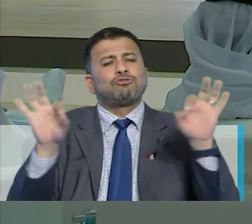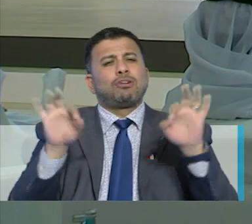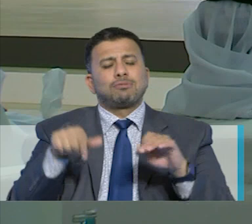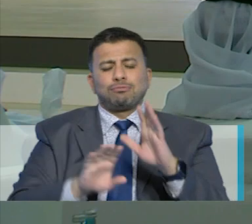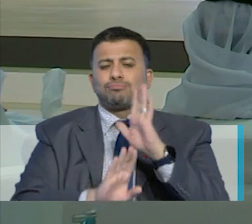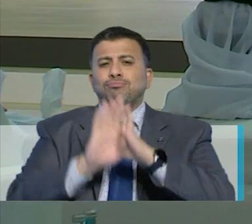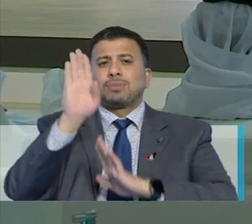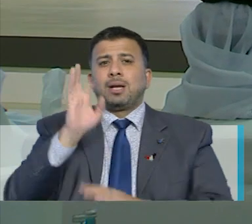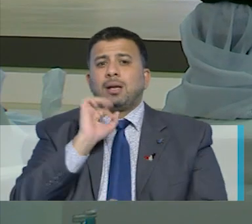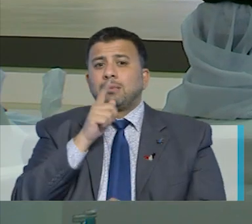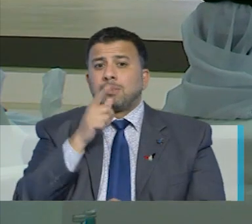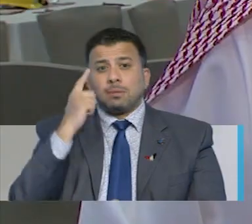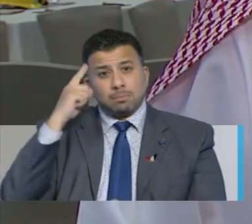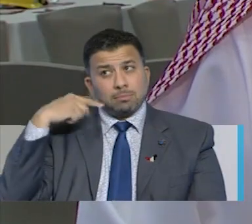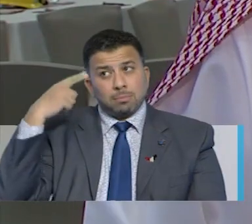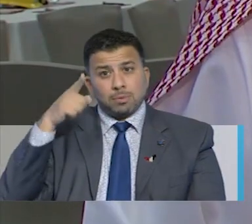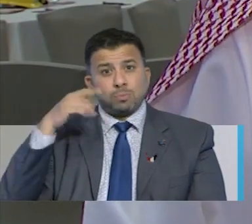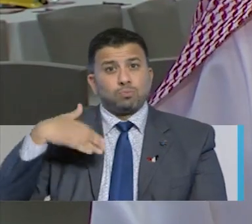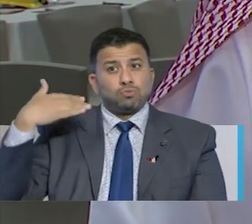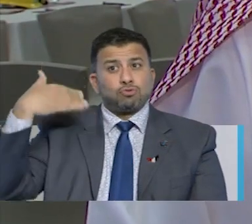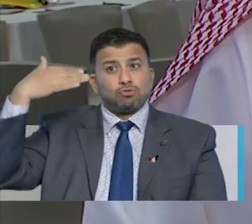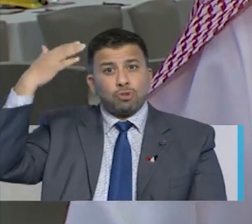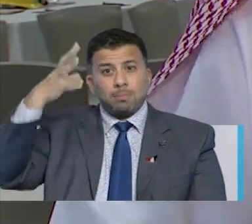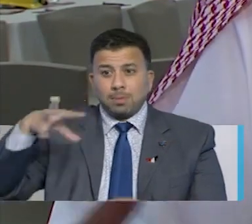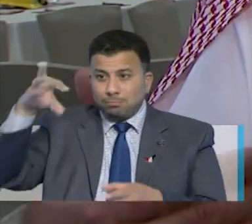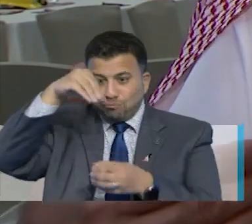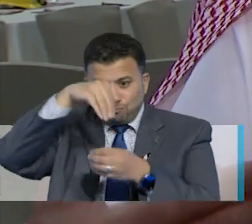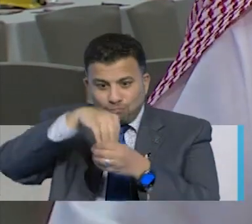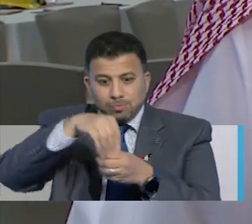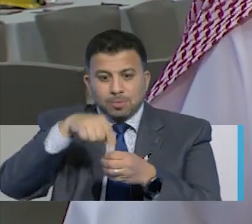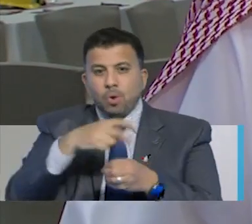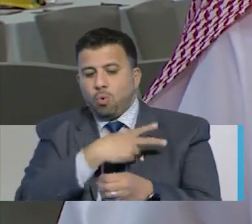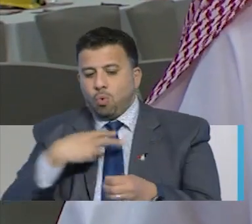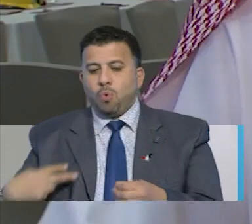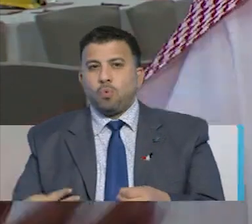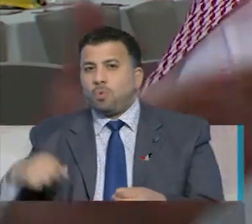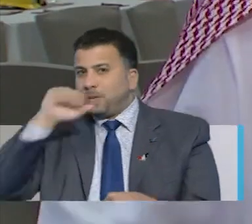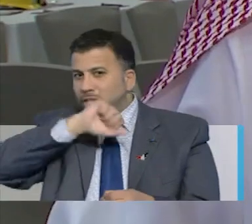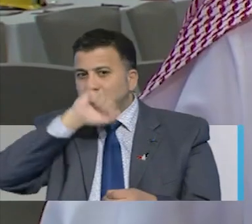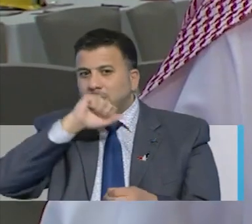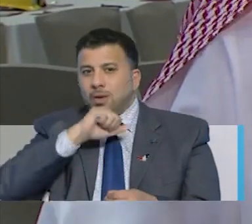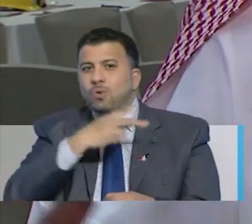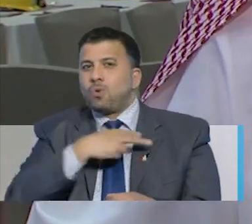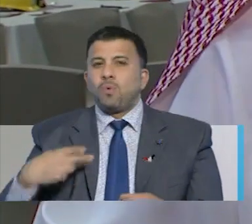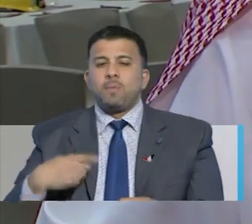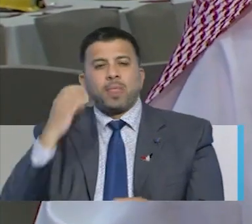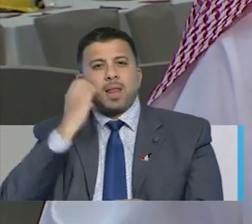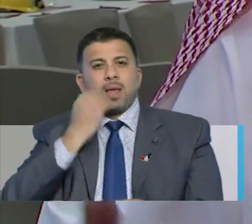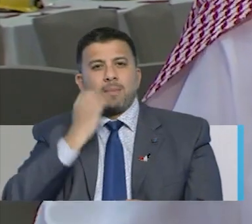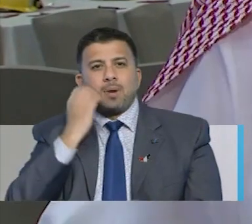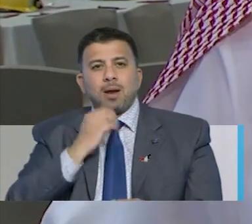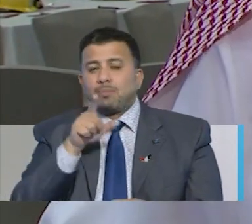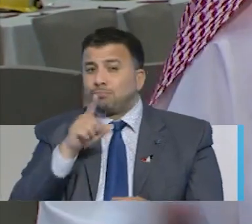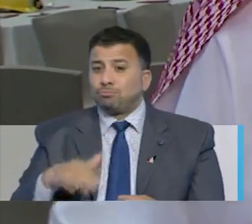متقدمة جدا. هذا كله نعتقد في المستقبل راح يصب في مصلحة حكومة الشارقة وحكومة الإمارات، بأن نحن